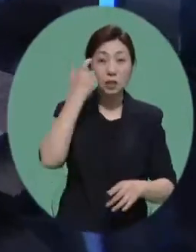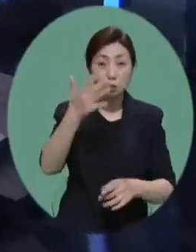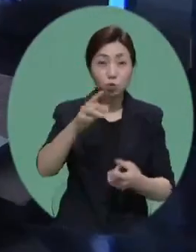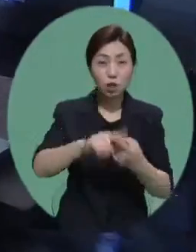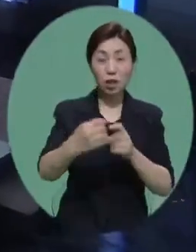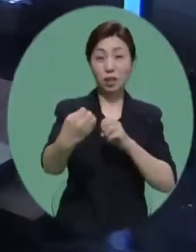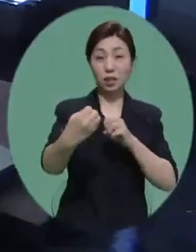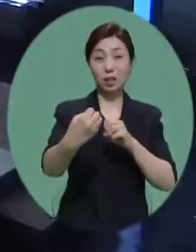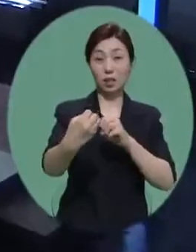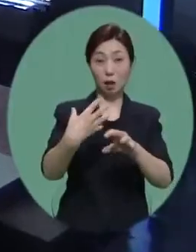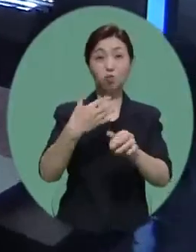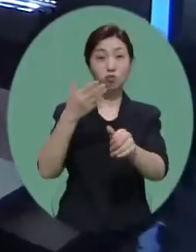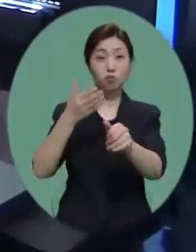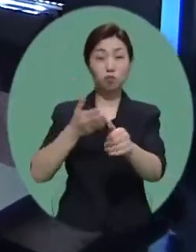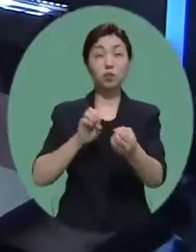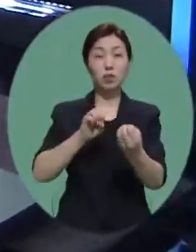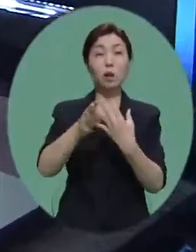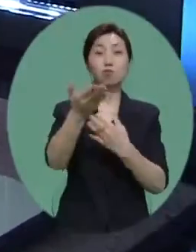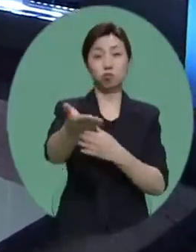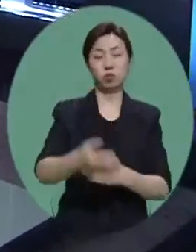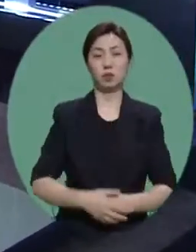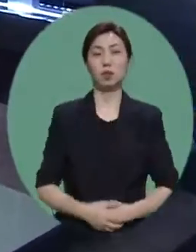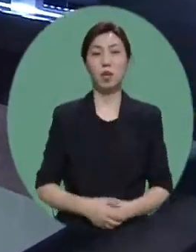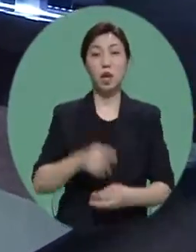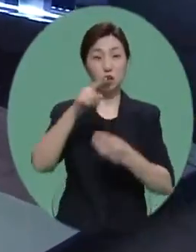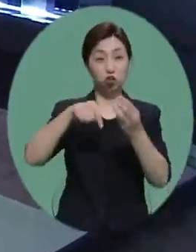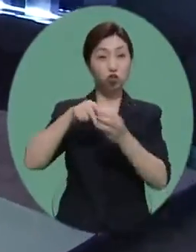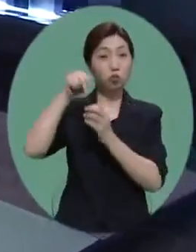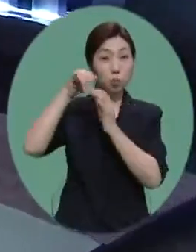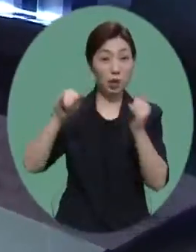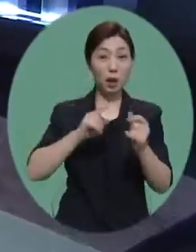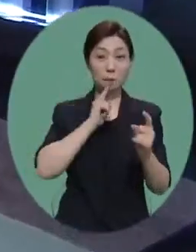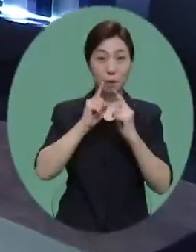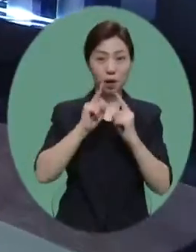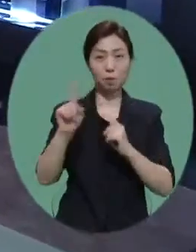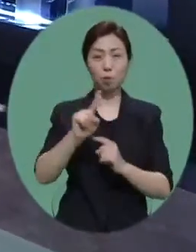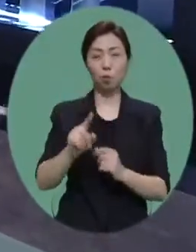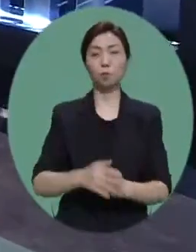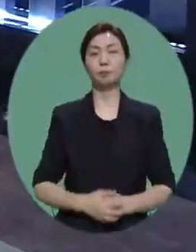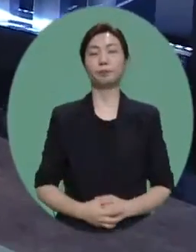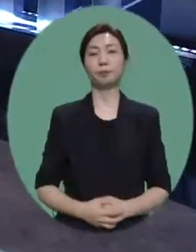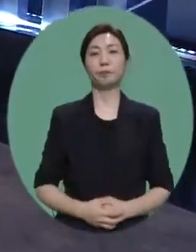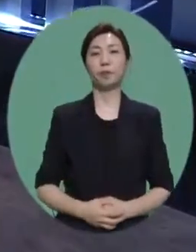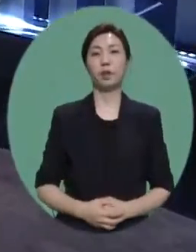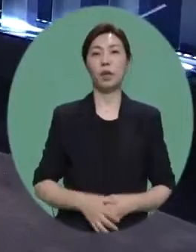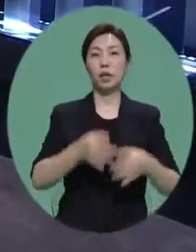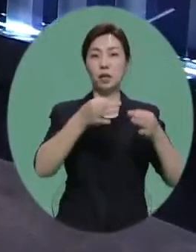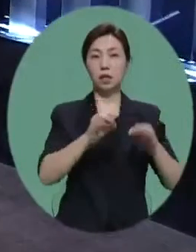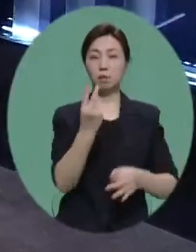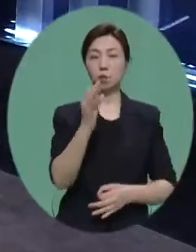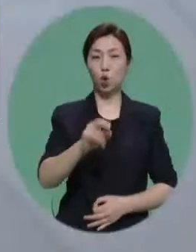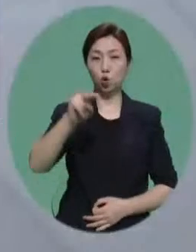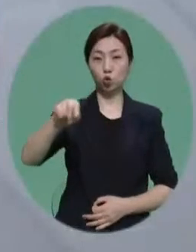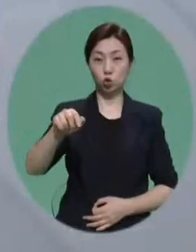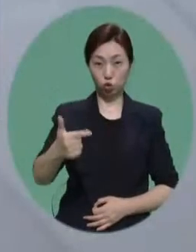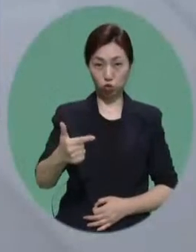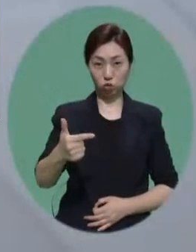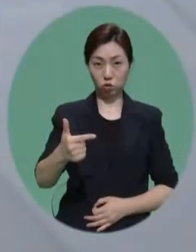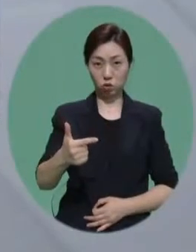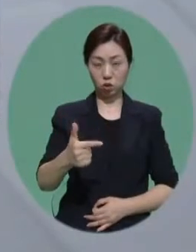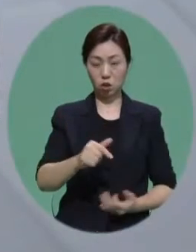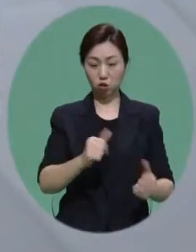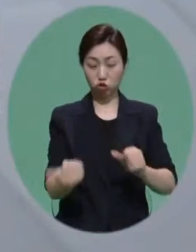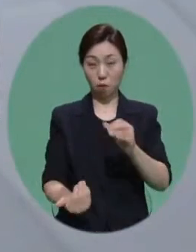드리겠어 왜 괜찮습니다 말씀하십시오 으 김영중 그 사건에 대해서 제가 검찰총장 으로서